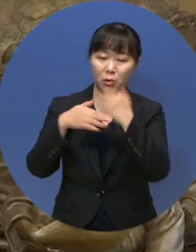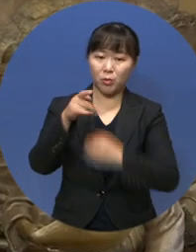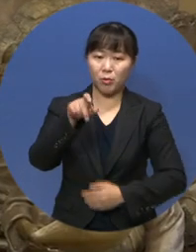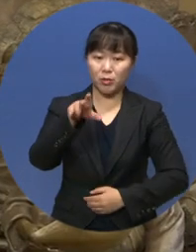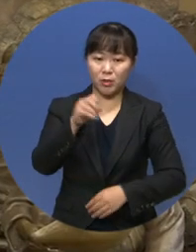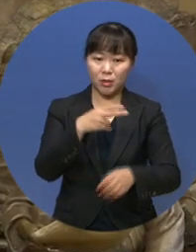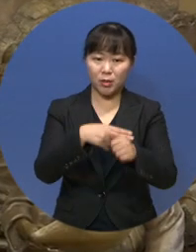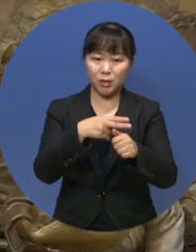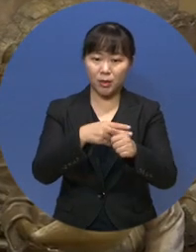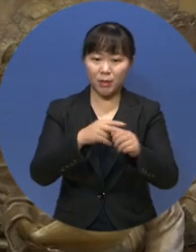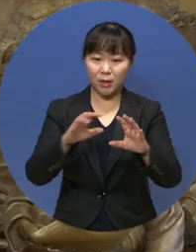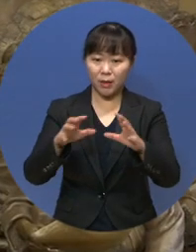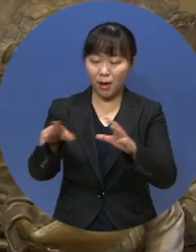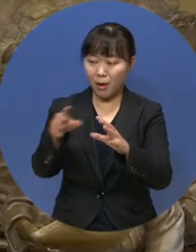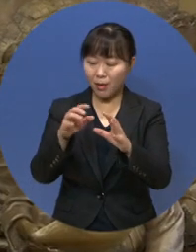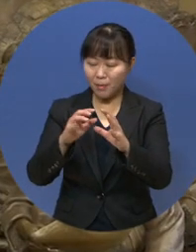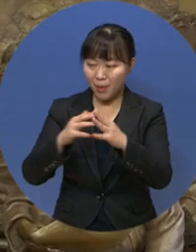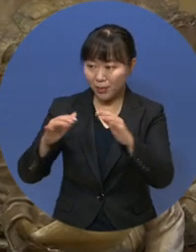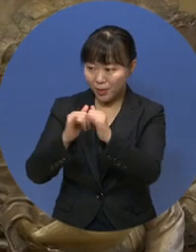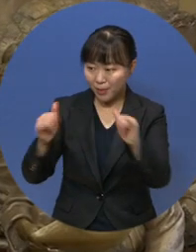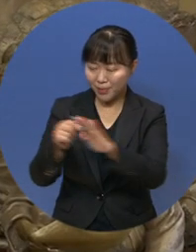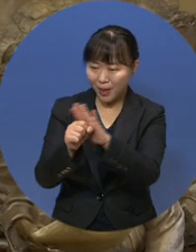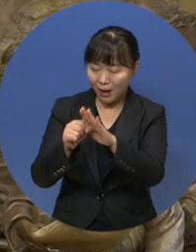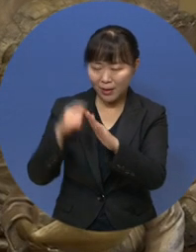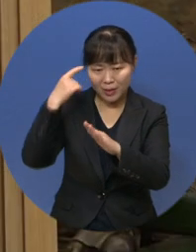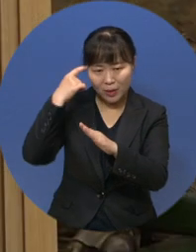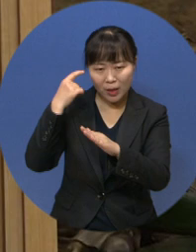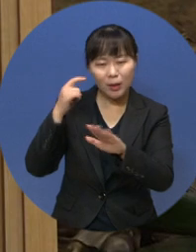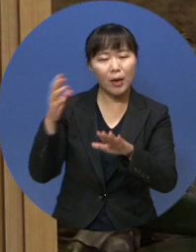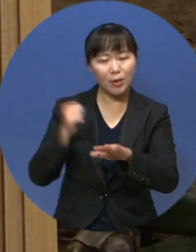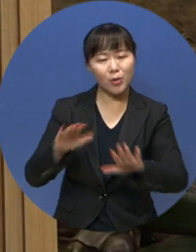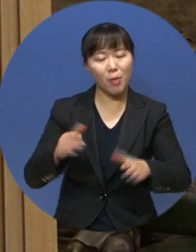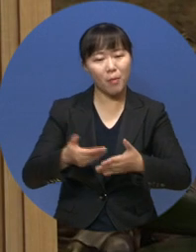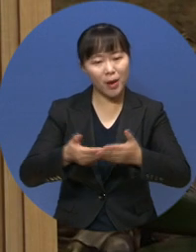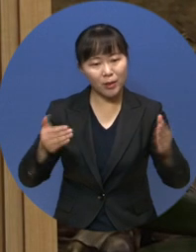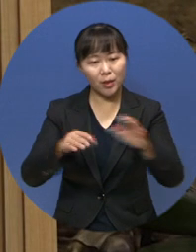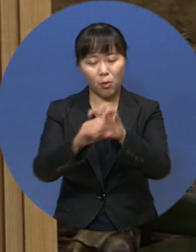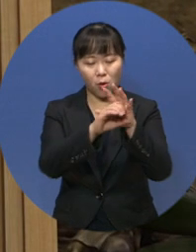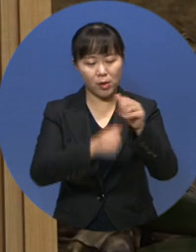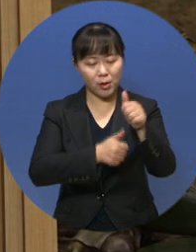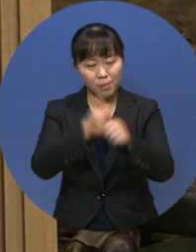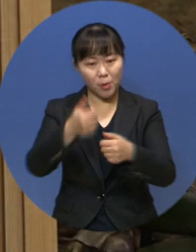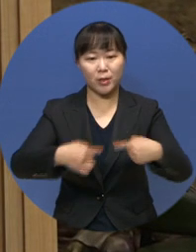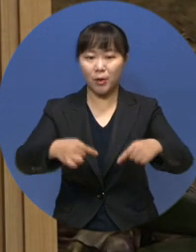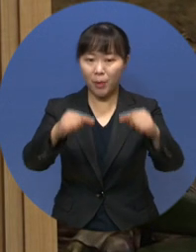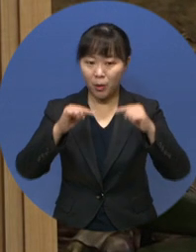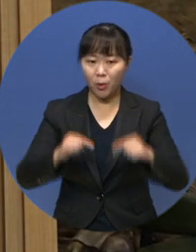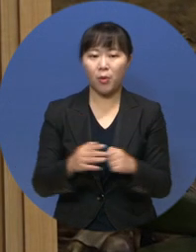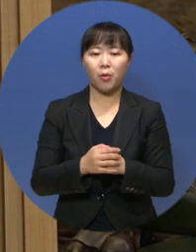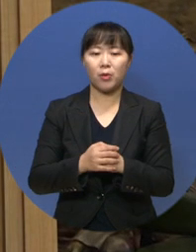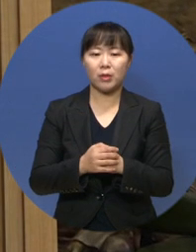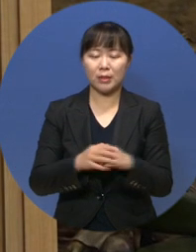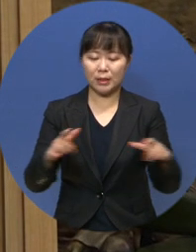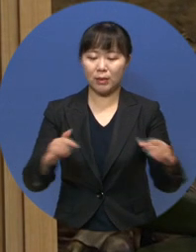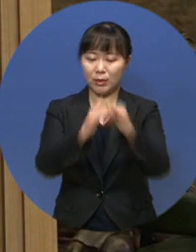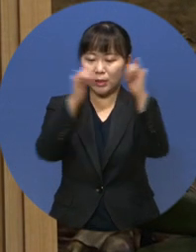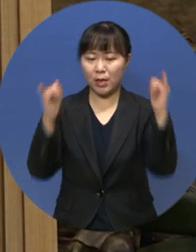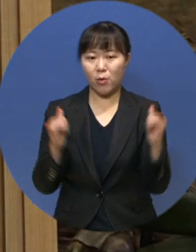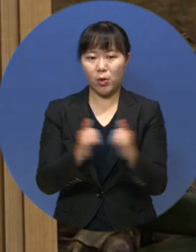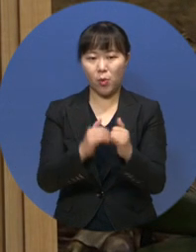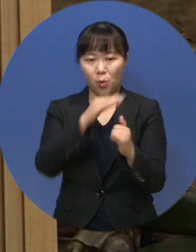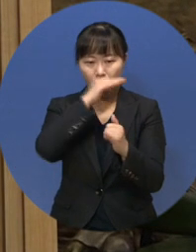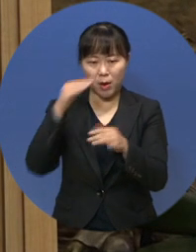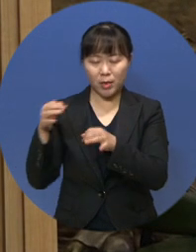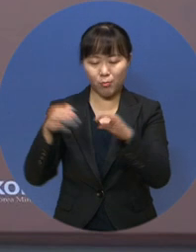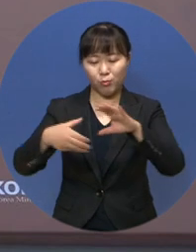선생의 애민 정신을 본받은 이번 기부 활동이 코로나19 극복에 동참하고 나아가 지역 사회의 건전한 기부